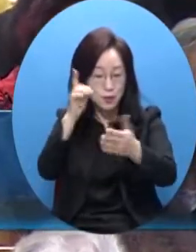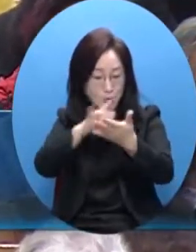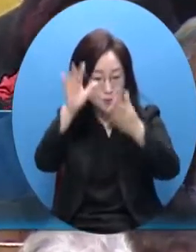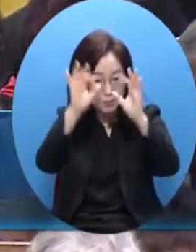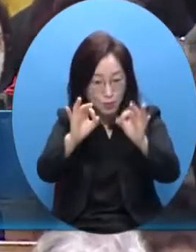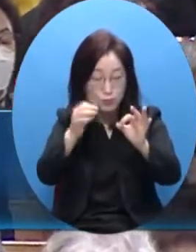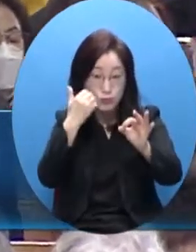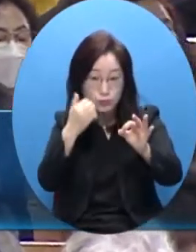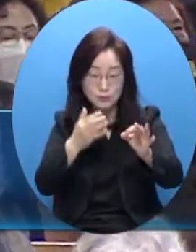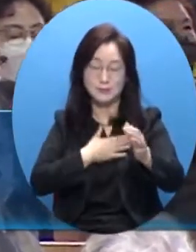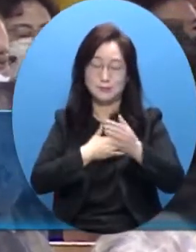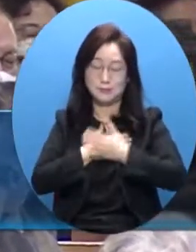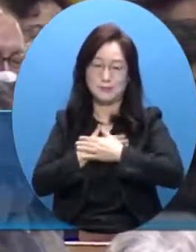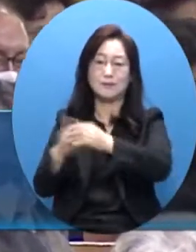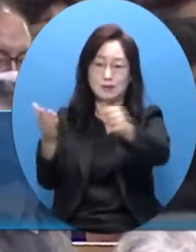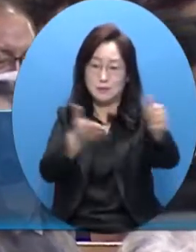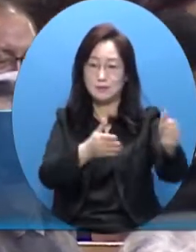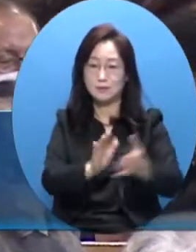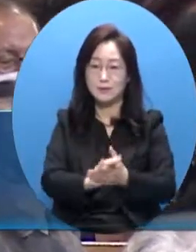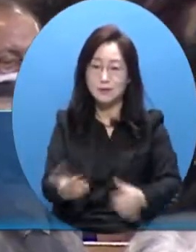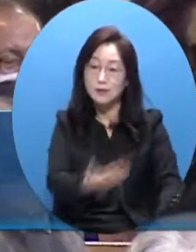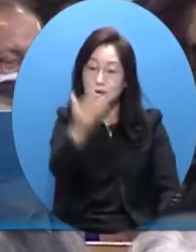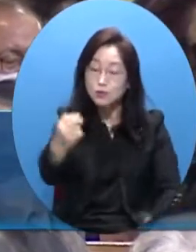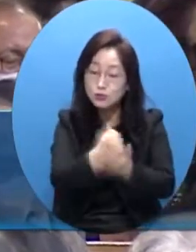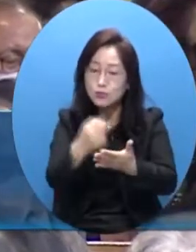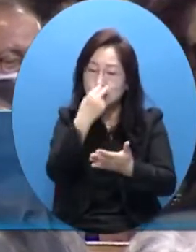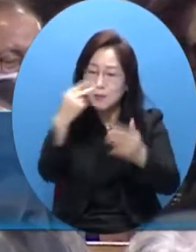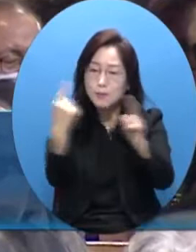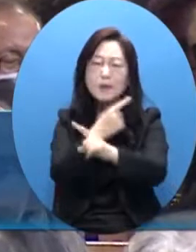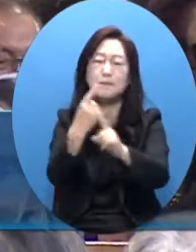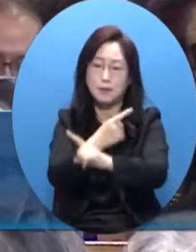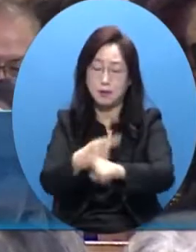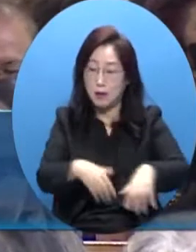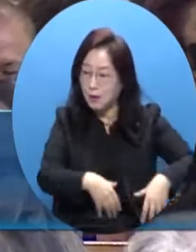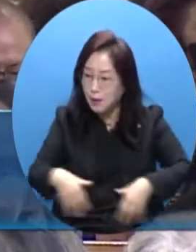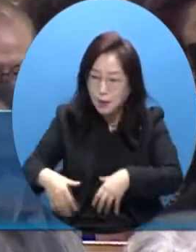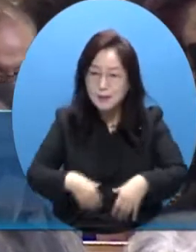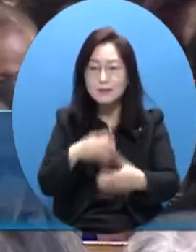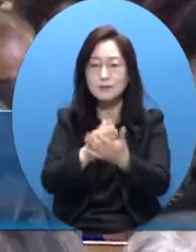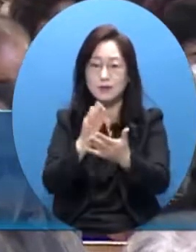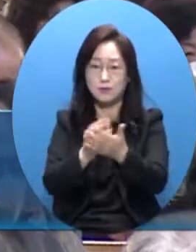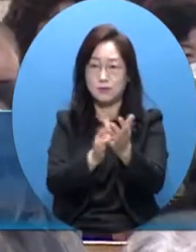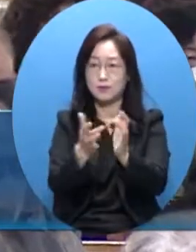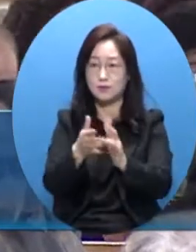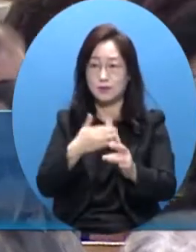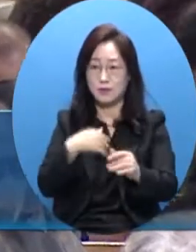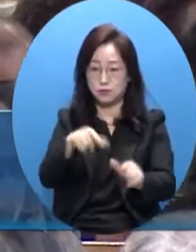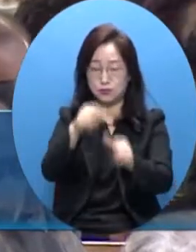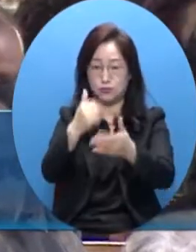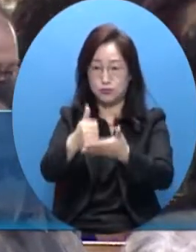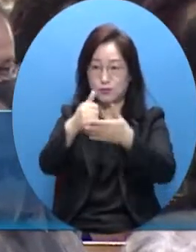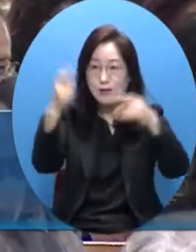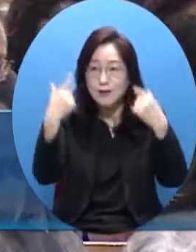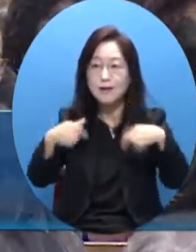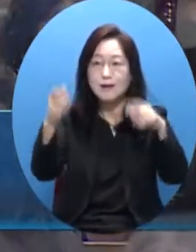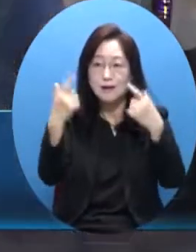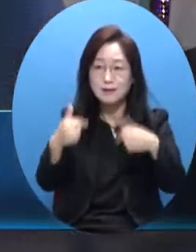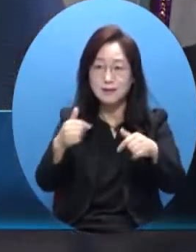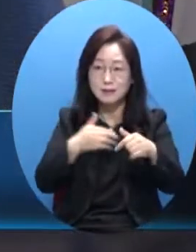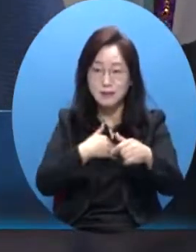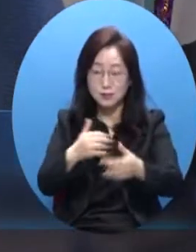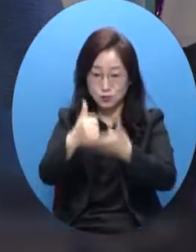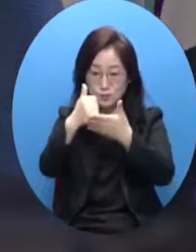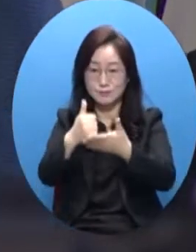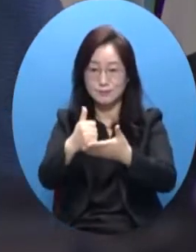손을 얹고 예수님을 영접하시기 바랍니다. 여러분의 운명이 바뀌는 시간에 망설이지 말고 예수님 나의 구세주가 되셔서 매 순간 내가